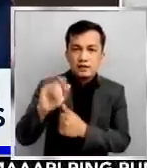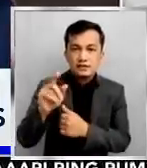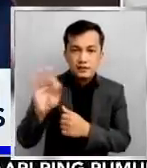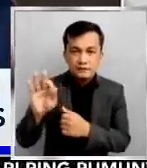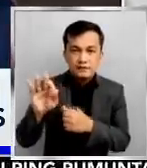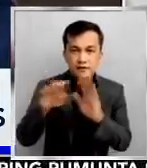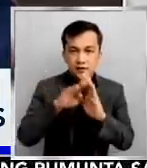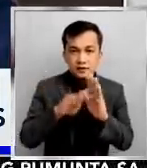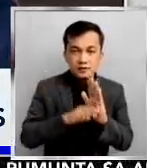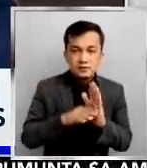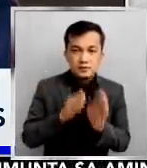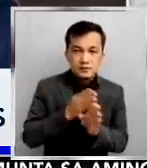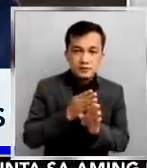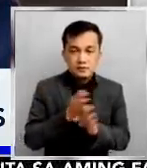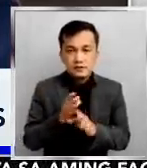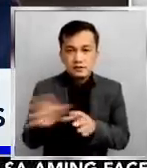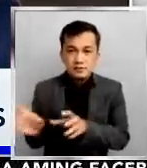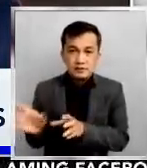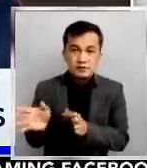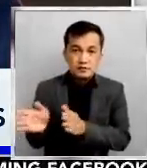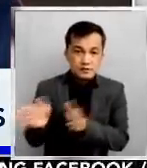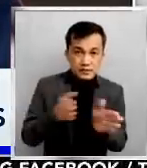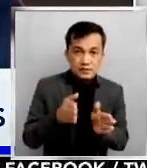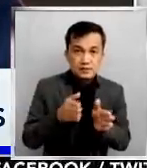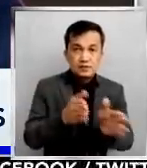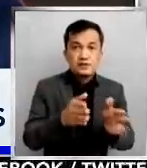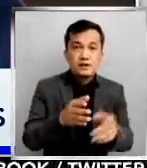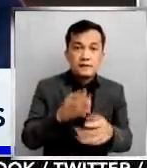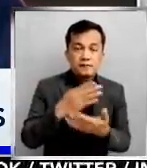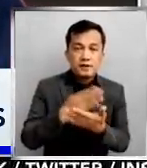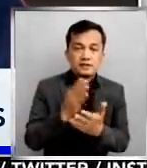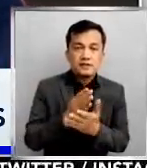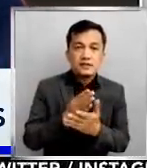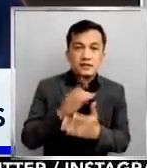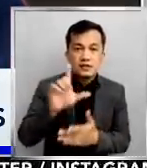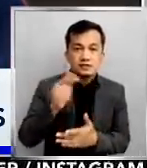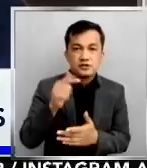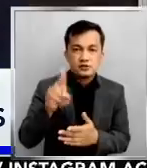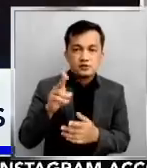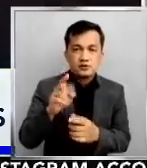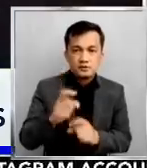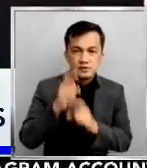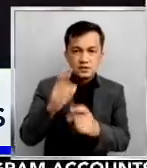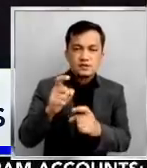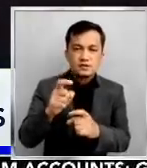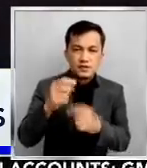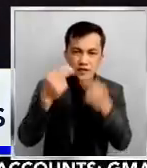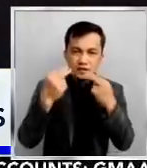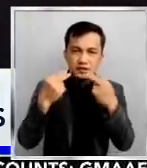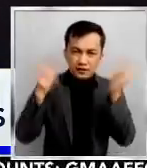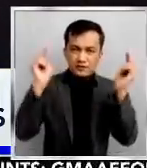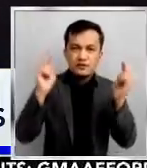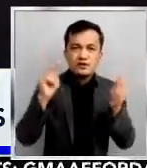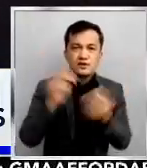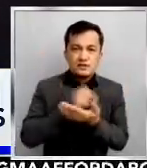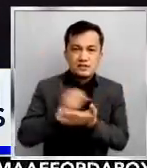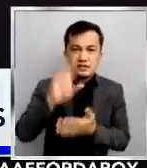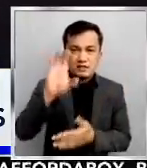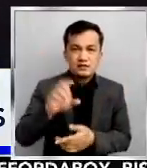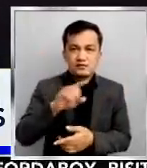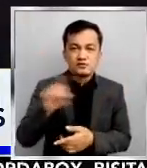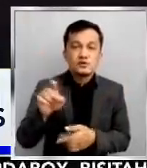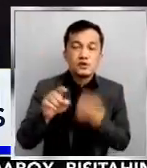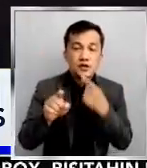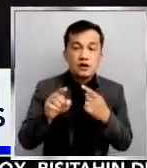ng budget ang LGU para mabigyan ng pabuya ang bayani ng Santa Cruz. Bilang Olympic silver medalist, makakatanggap